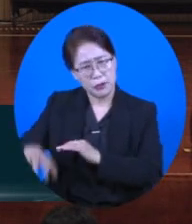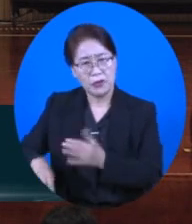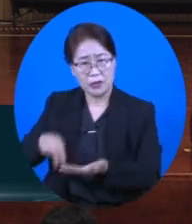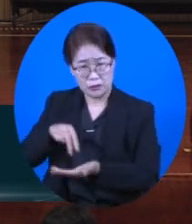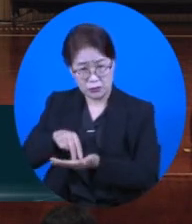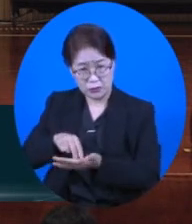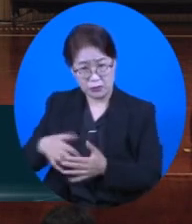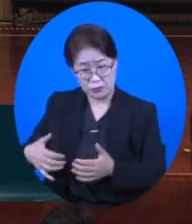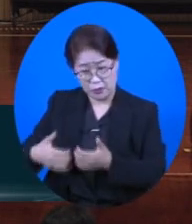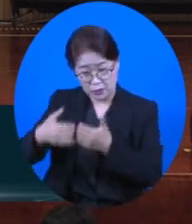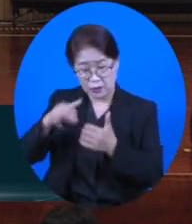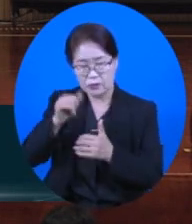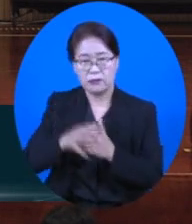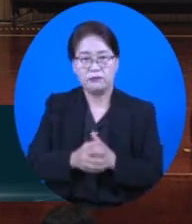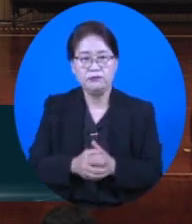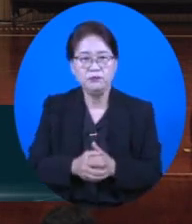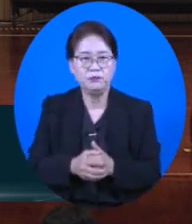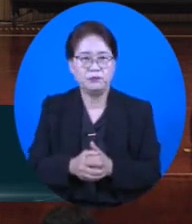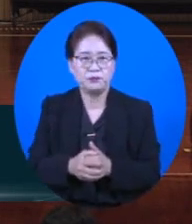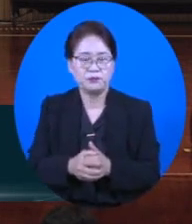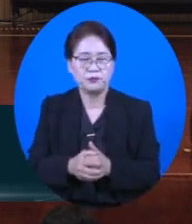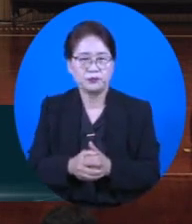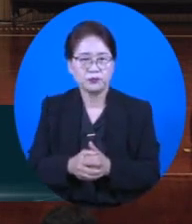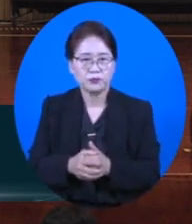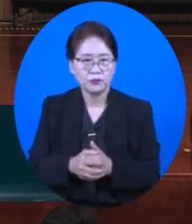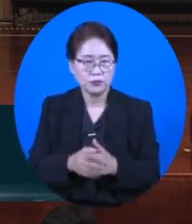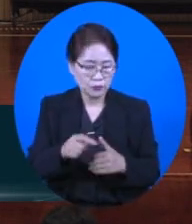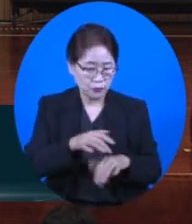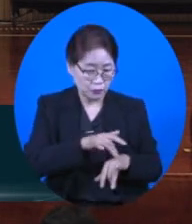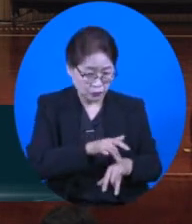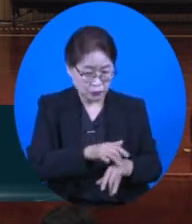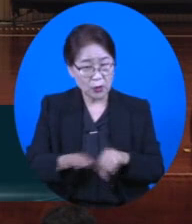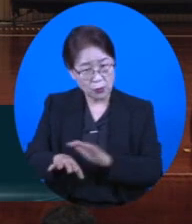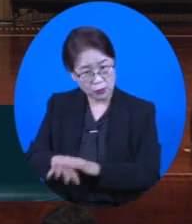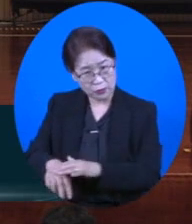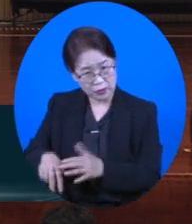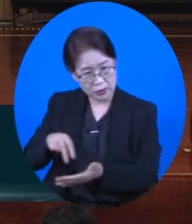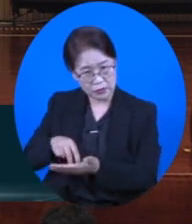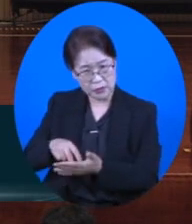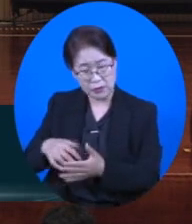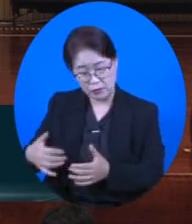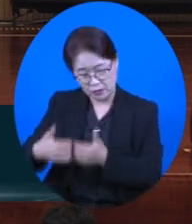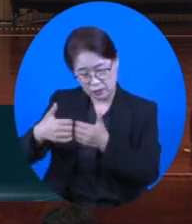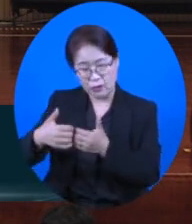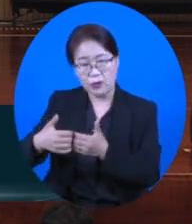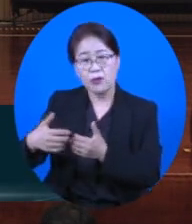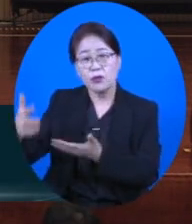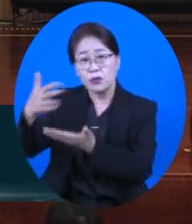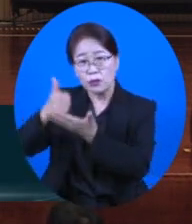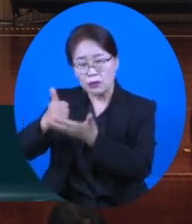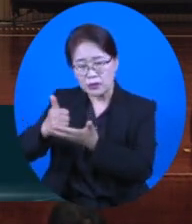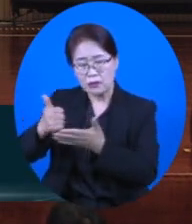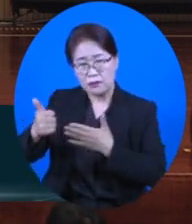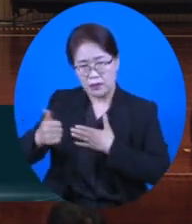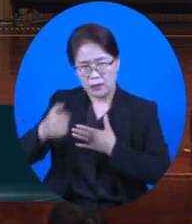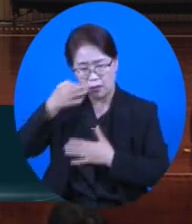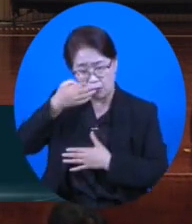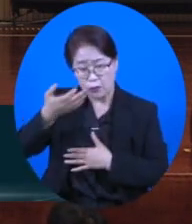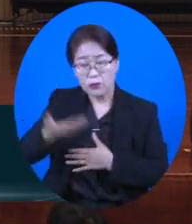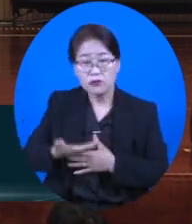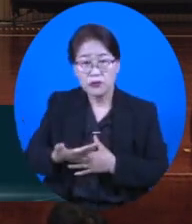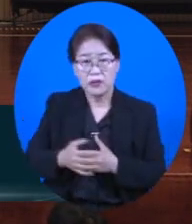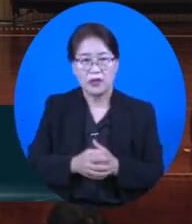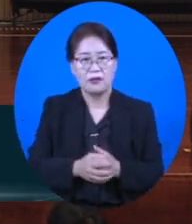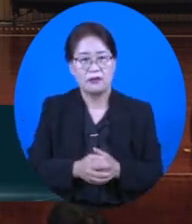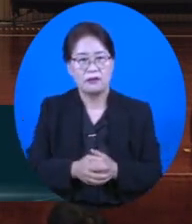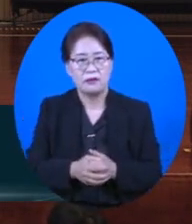같이요. 사탄은 그의 오른쪽에 서서 그를 대적하는 것을 여호와께서 내게 보이시니라.